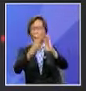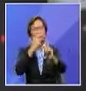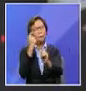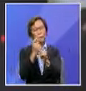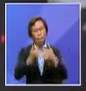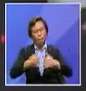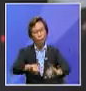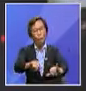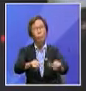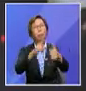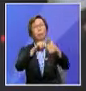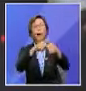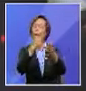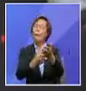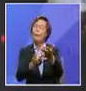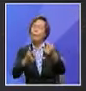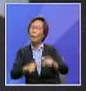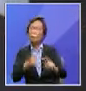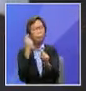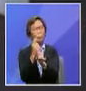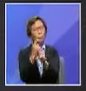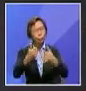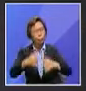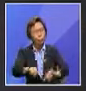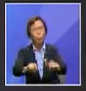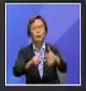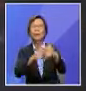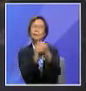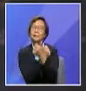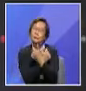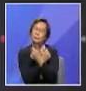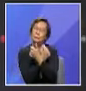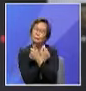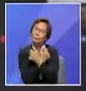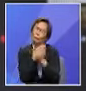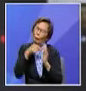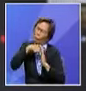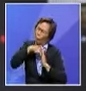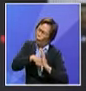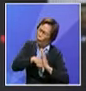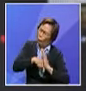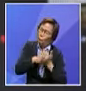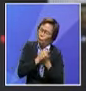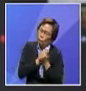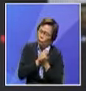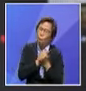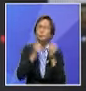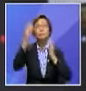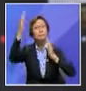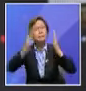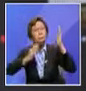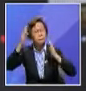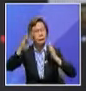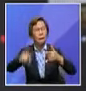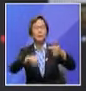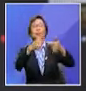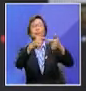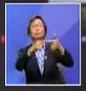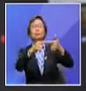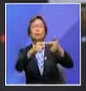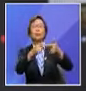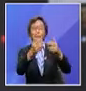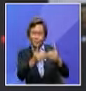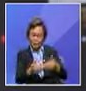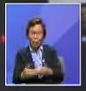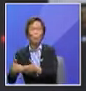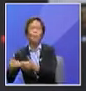kekal. Apa pun berlaku, maknanya kekal. Yakni cinta kasih yang mendalam kepada negara. Lepas tu nak